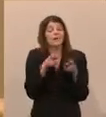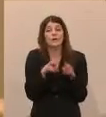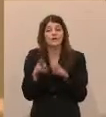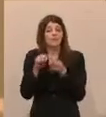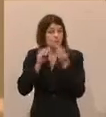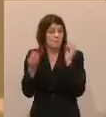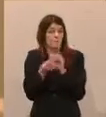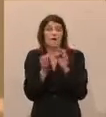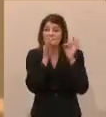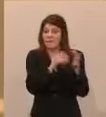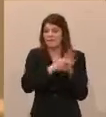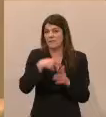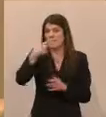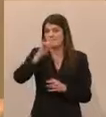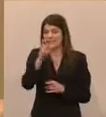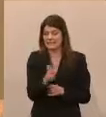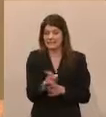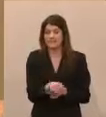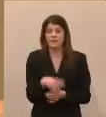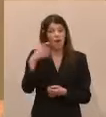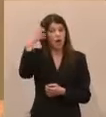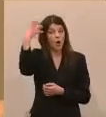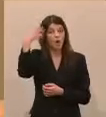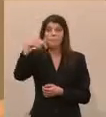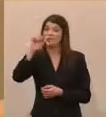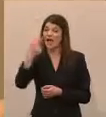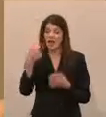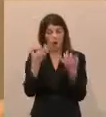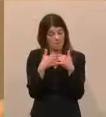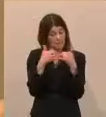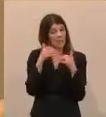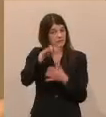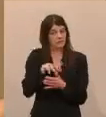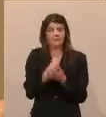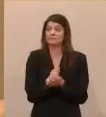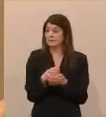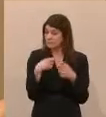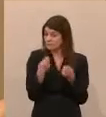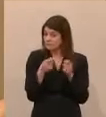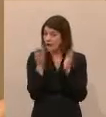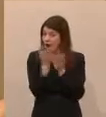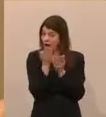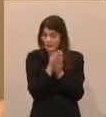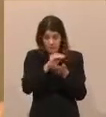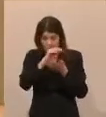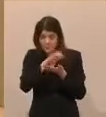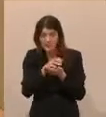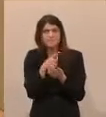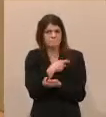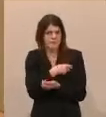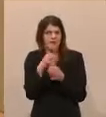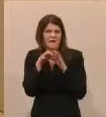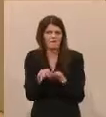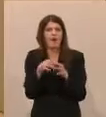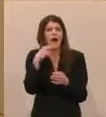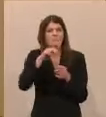juristisches Problem für Peter Pilz. Wie Krone.at heute berichtete, könnte eine Aktennotiz den Fraktionsführer Peter